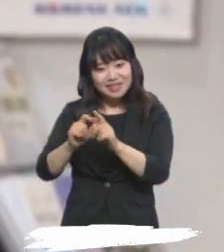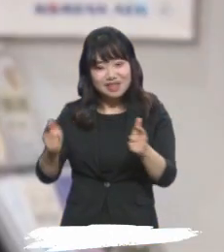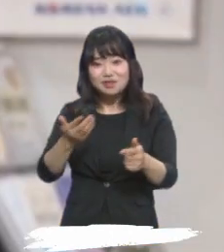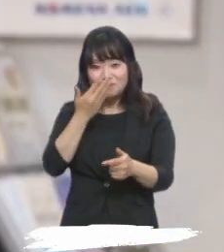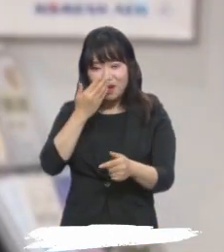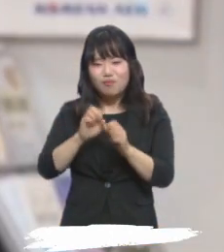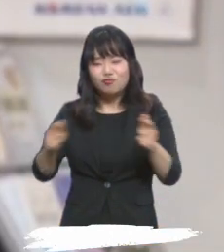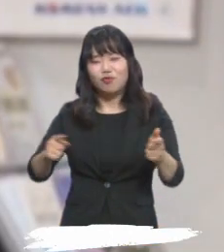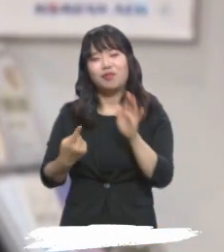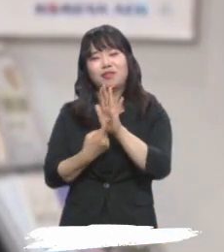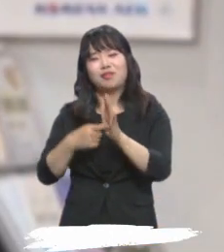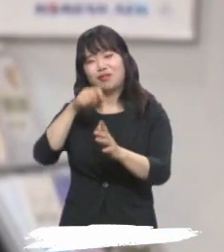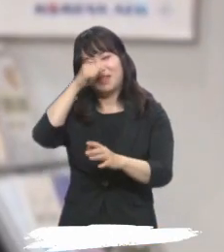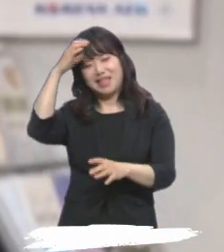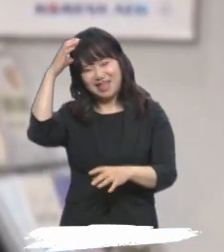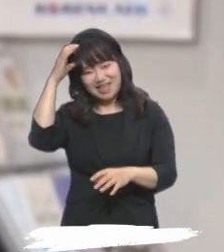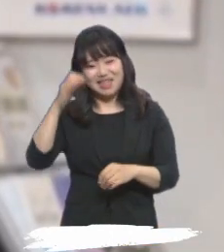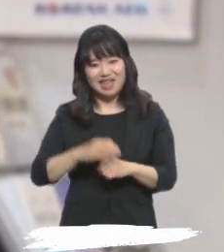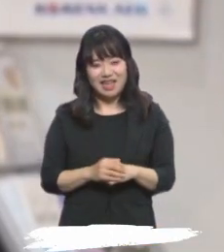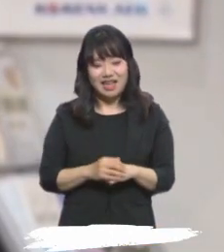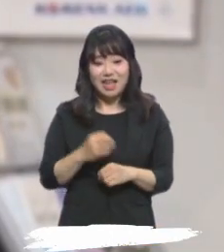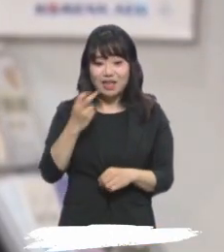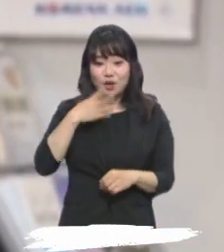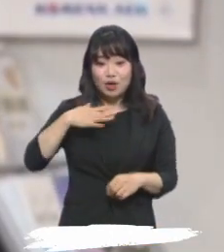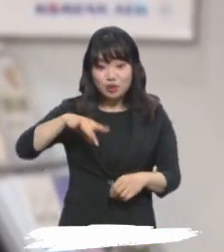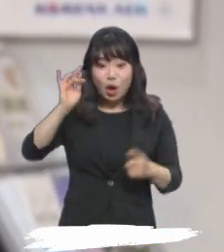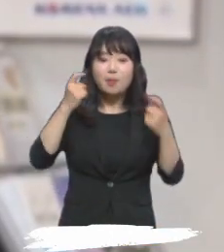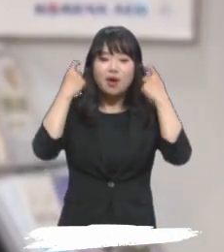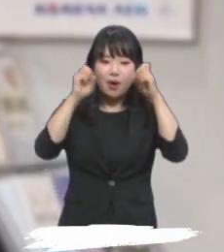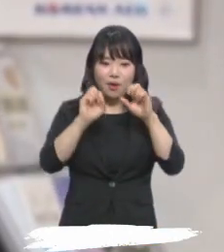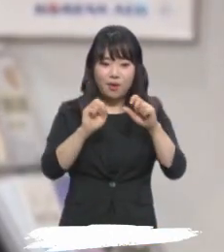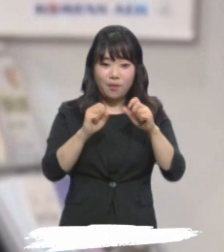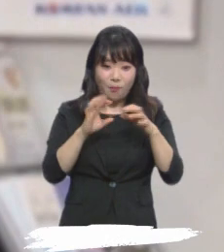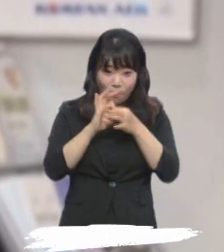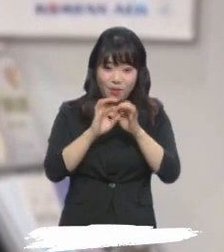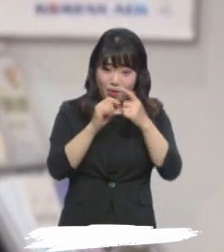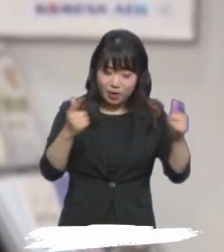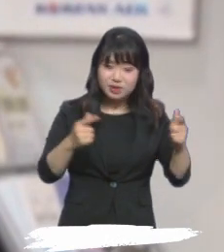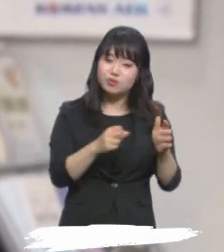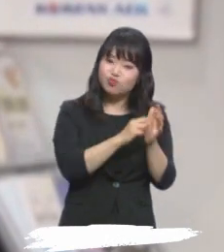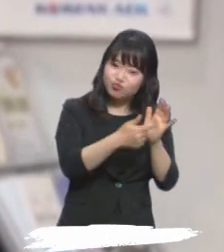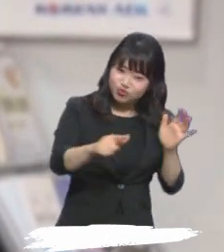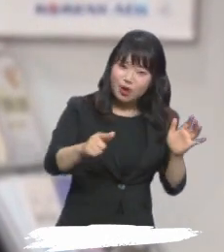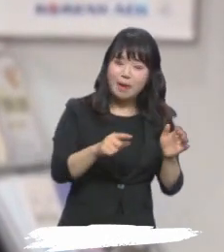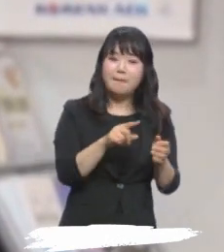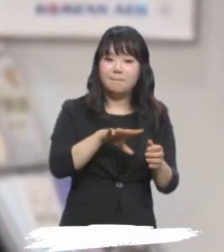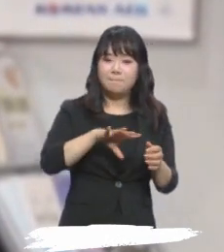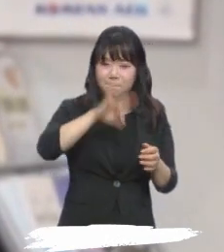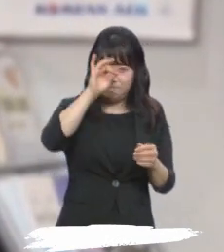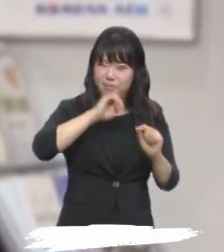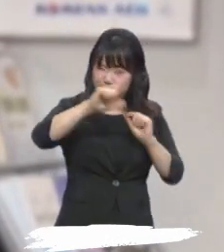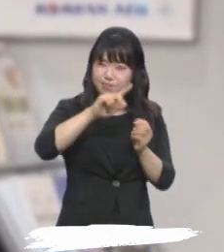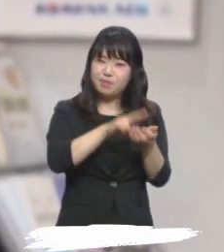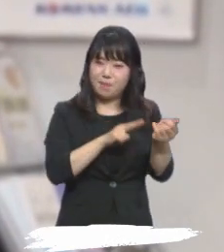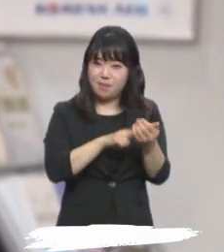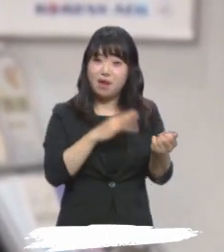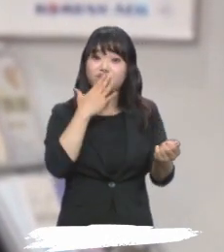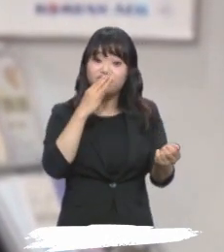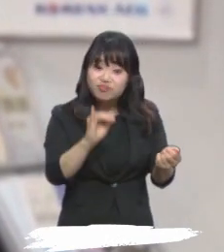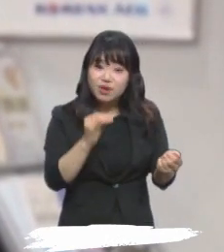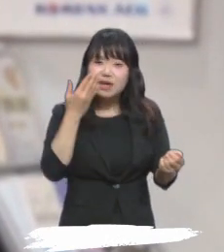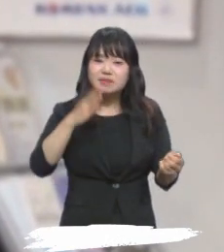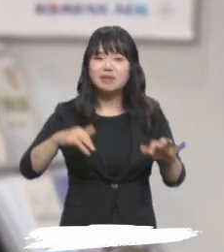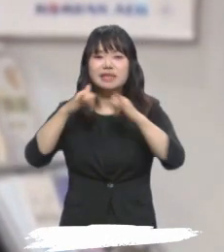같습니다. 처음은 저희 해피쿱투어에서 여행 관련된 상품 그리고 용품들을 주로 판매하고 있지만 사회적